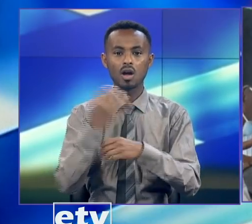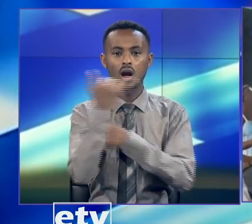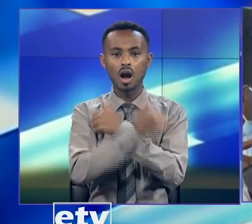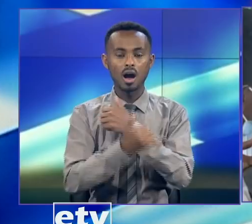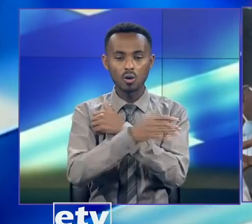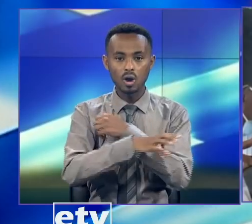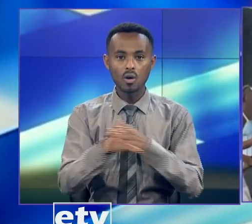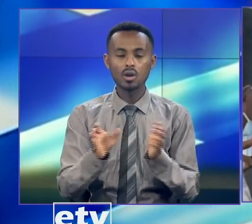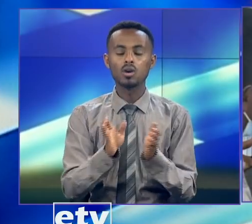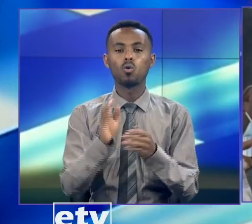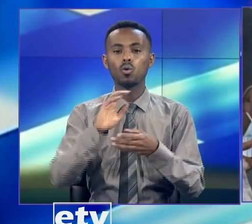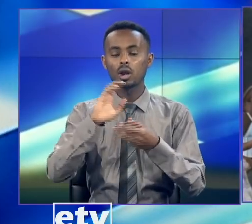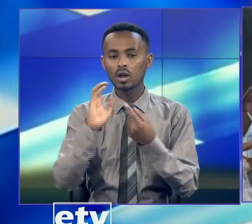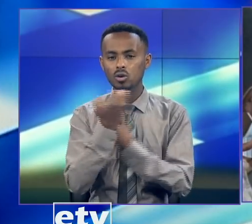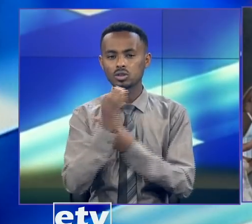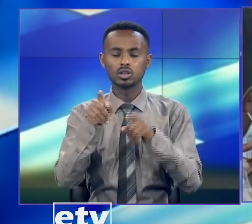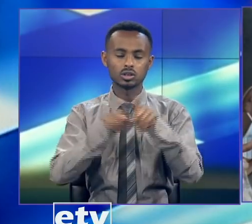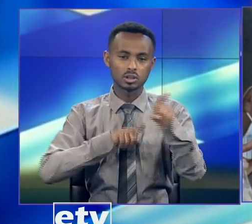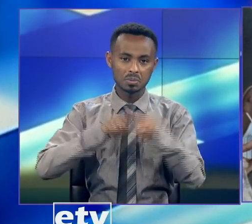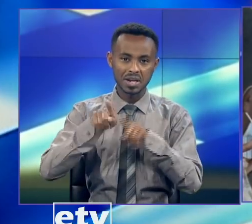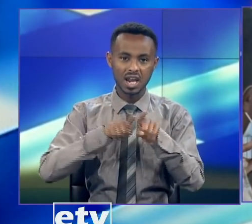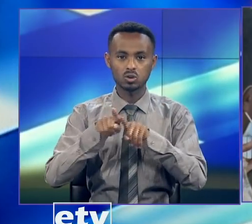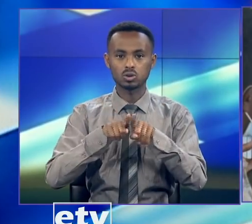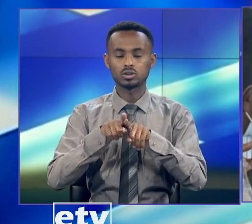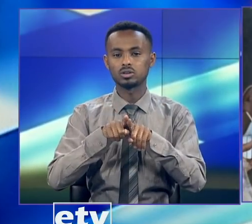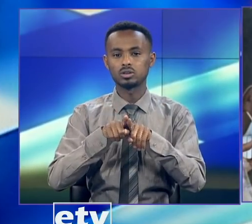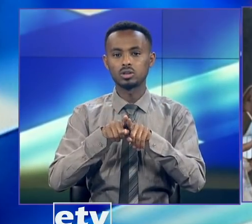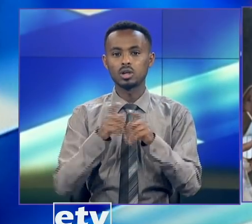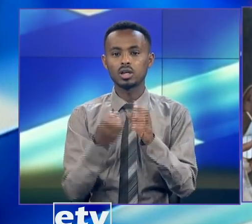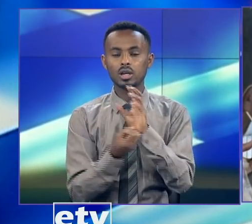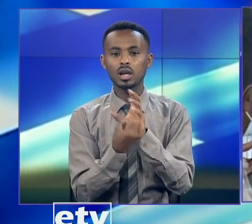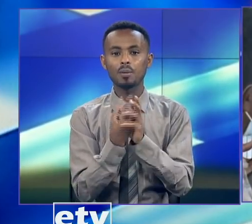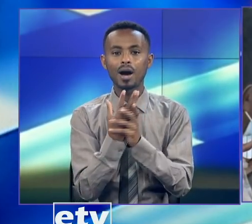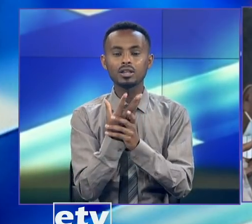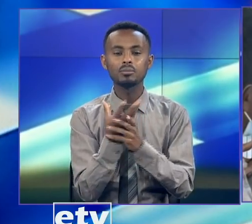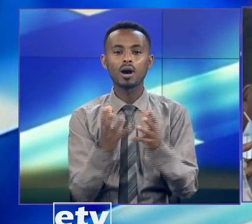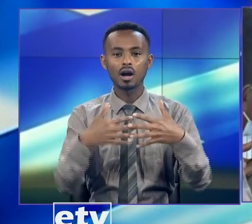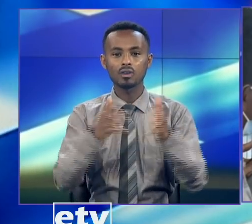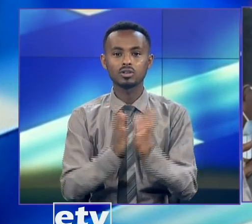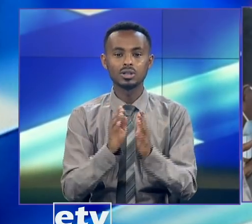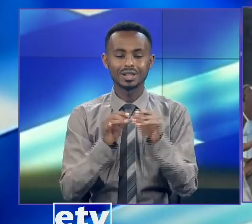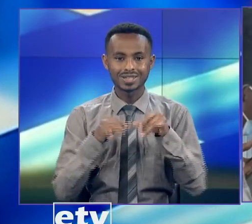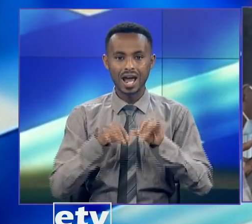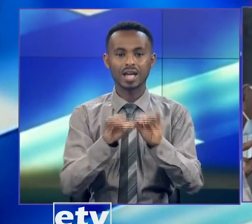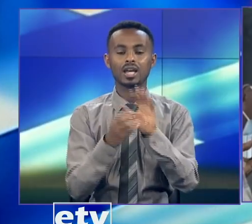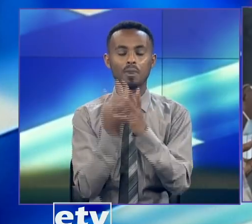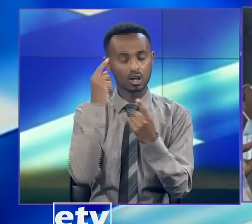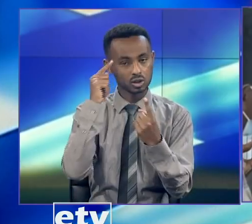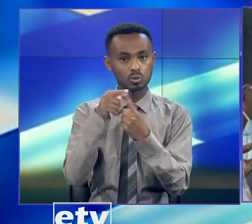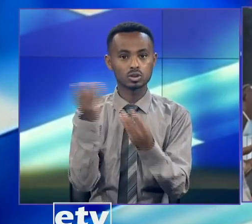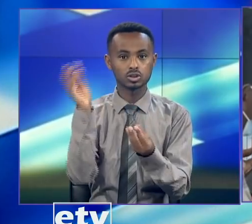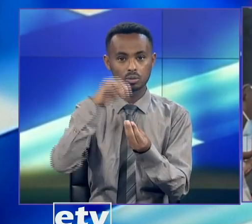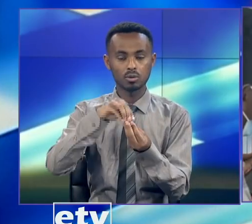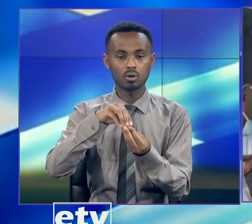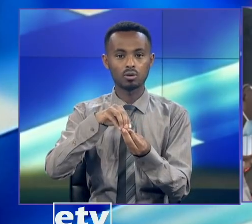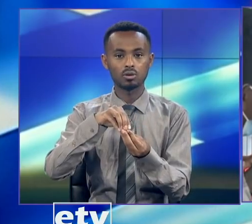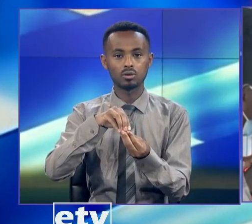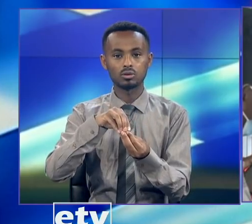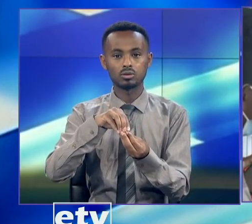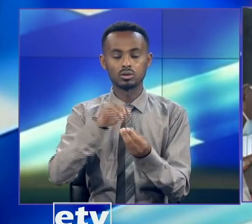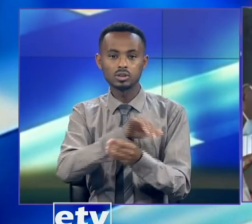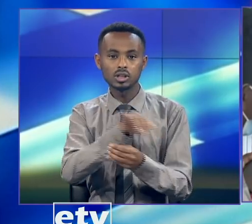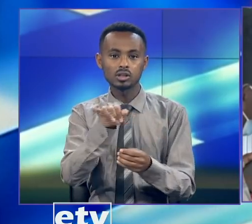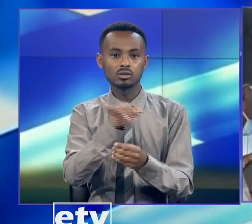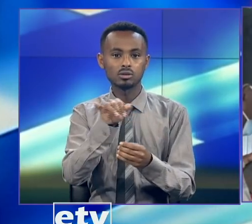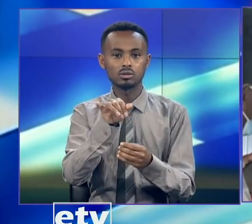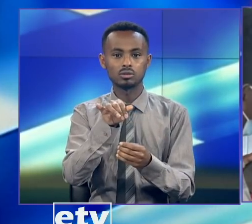አህጉራዊ ሁኔታዎች፣ ስምምነቶች፣ የልማት ማዕቀፎች ለምሳሌ የዘላቂ ልማት ግቦችን ጨምሮ